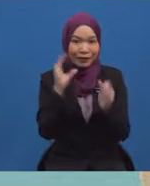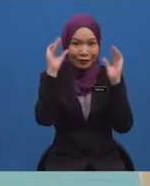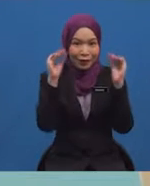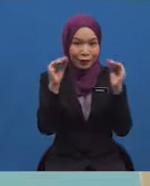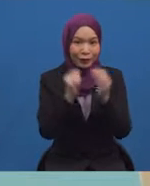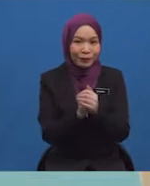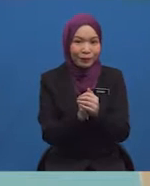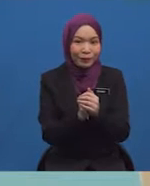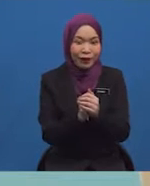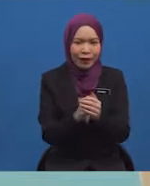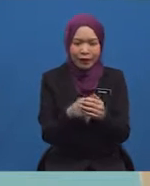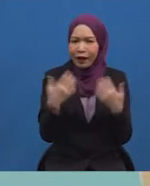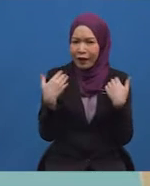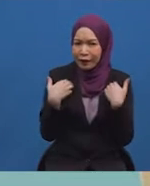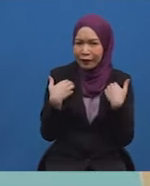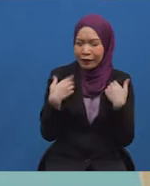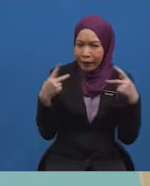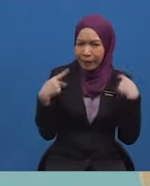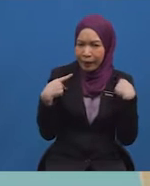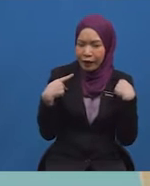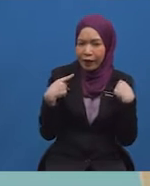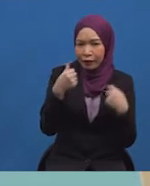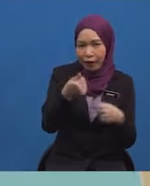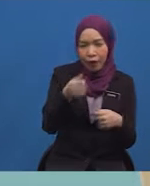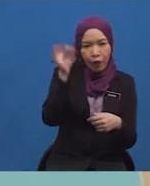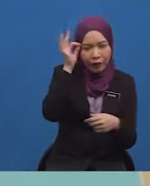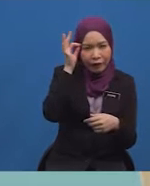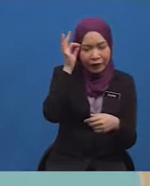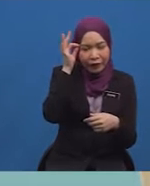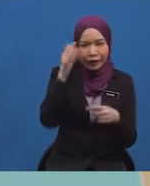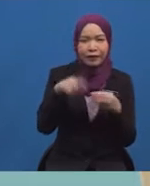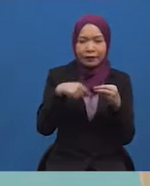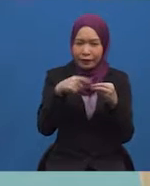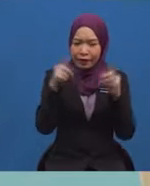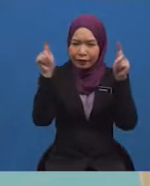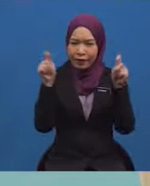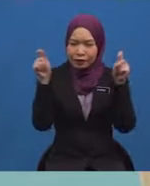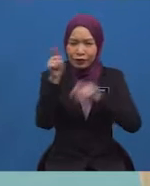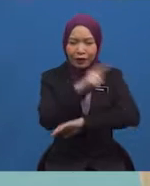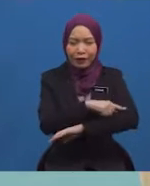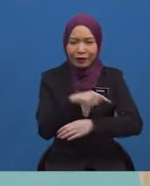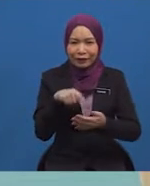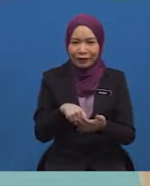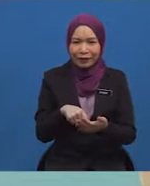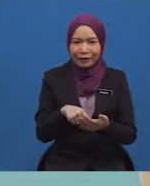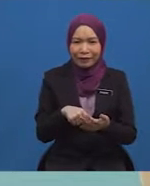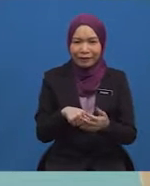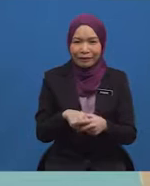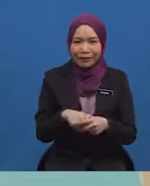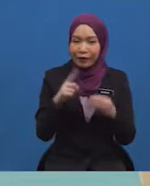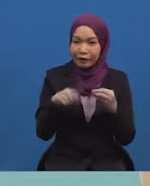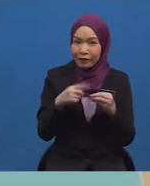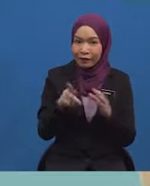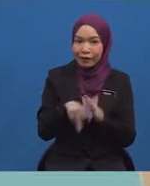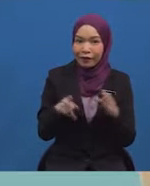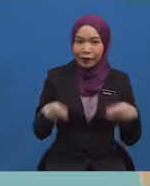Pernah tak anda memikirkan tentang tajuk yang kita bincangkan pada hari ini? Tentang kehidupan